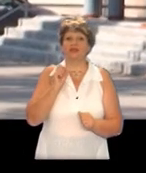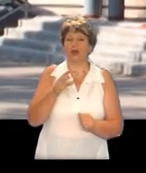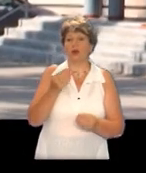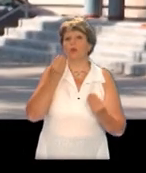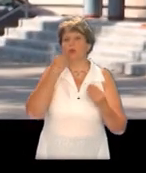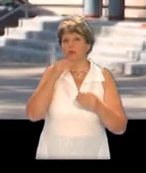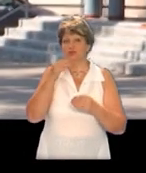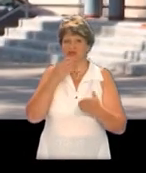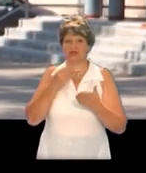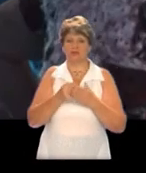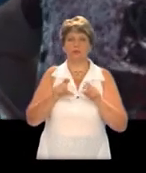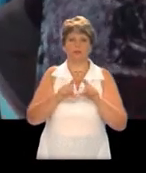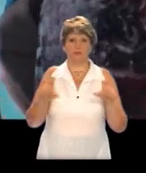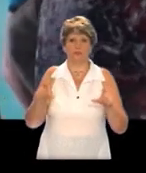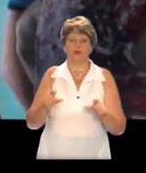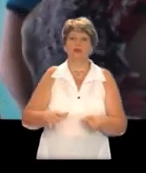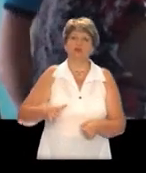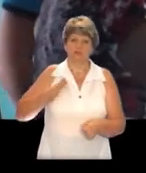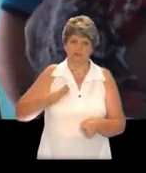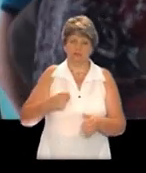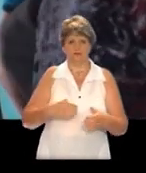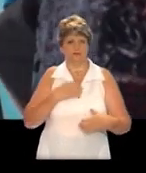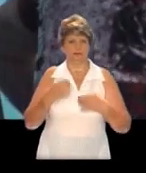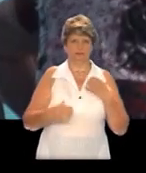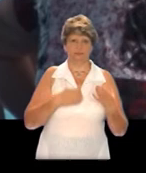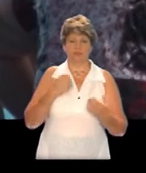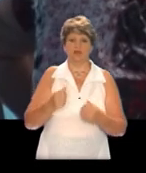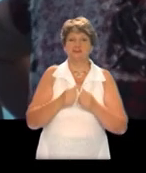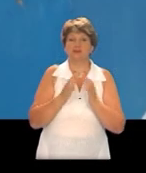і осучаснювати свій заклад, доводиться неабияк хвилюватися,